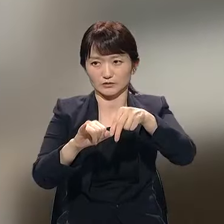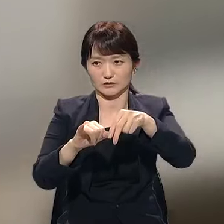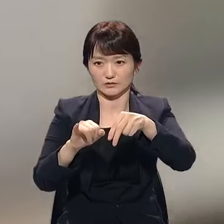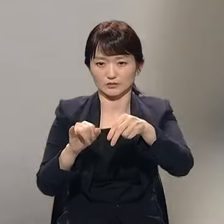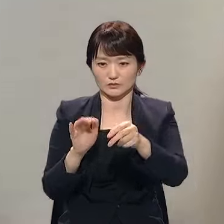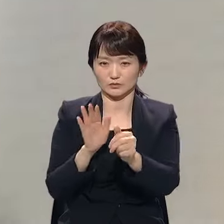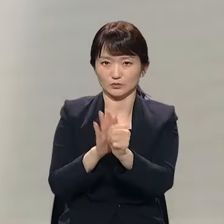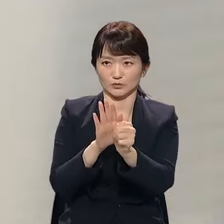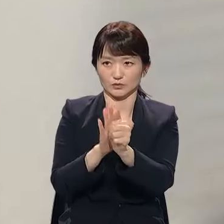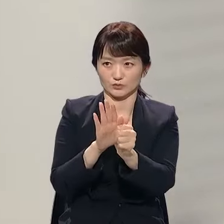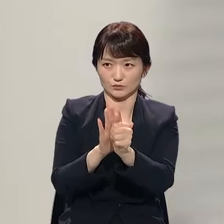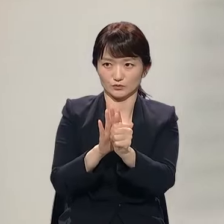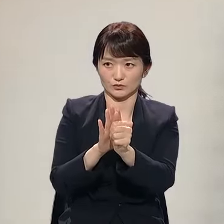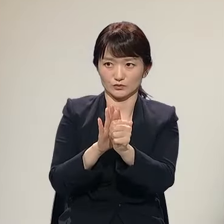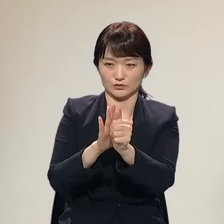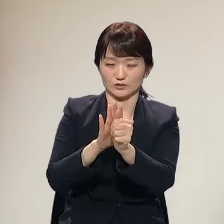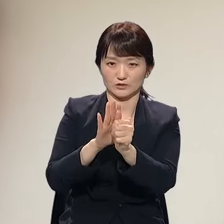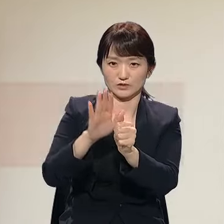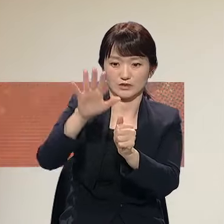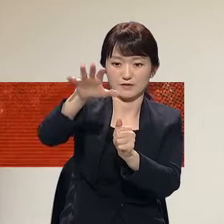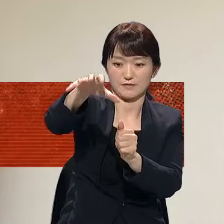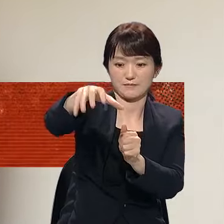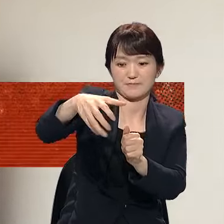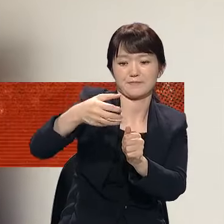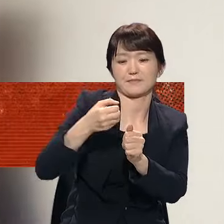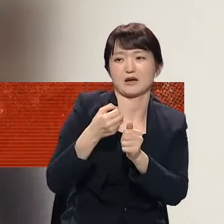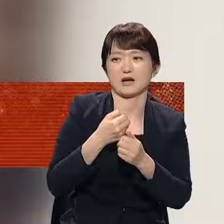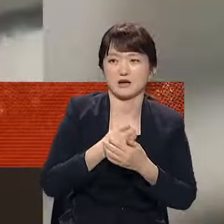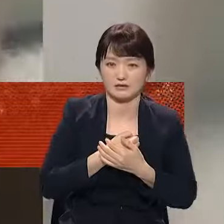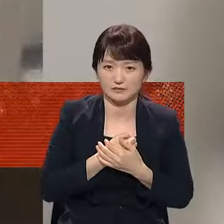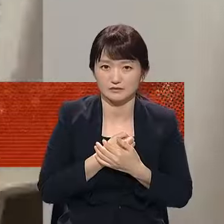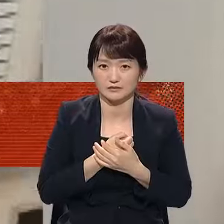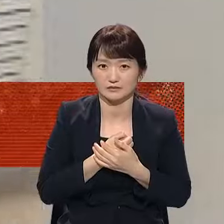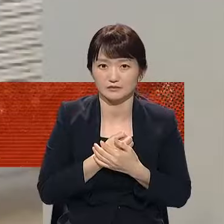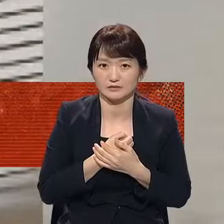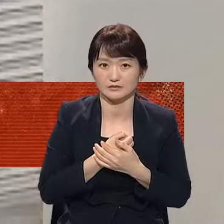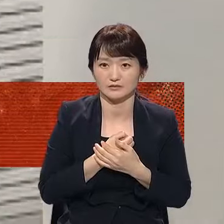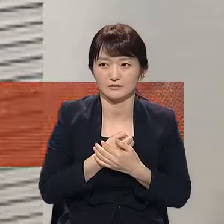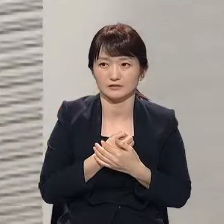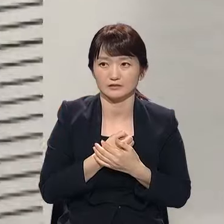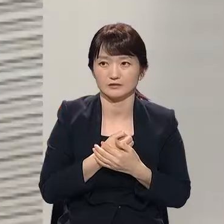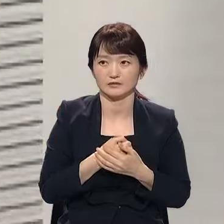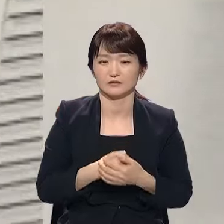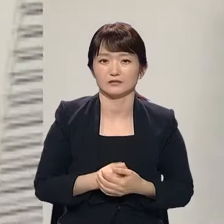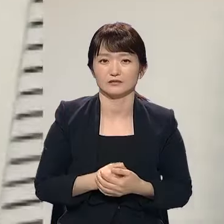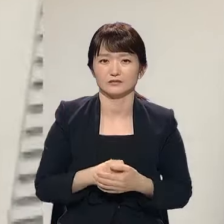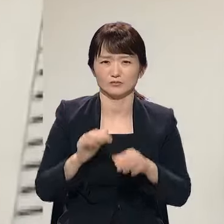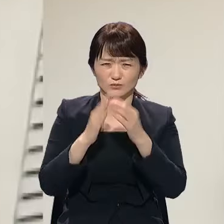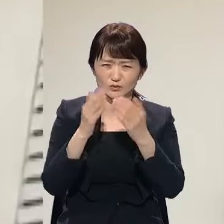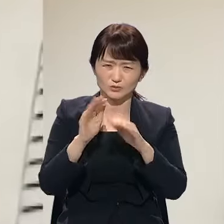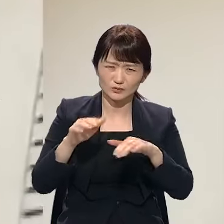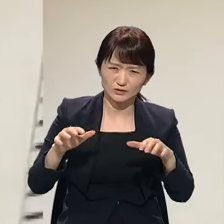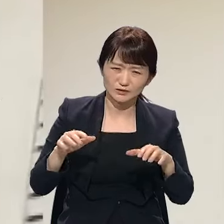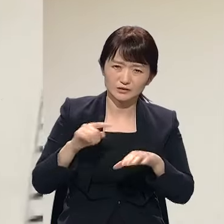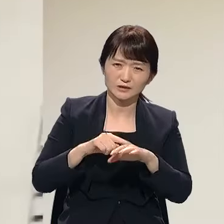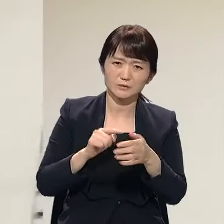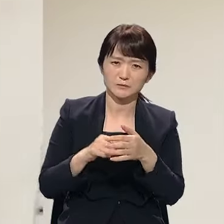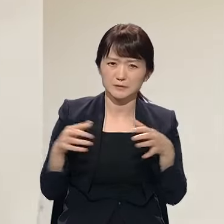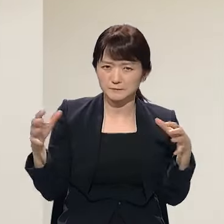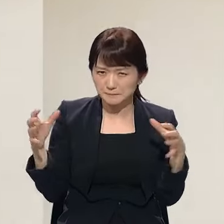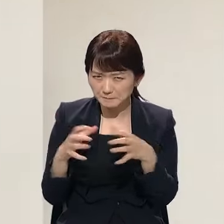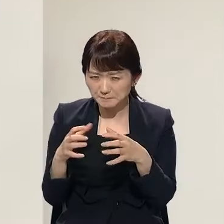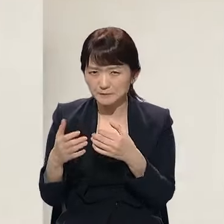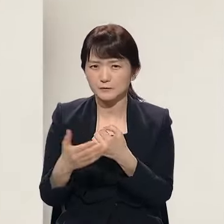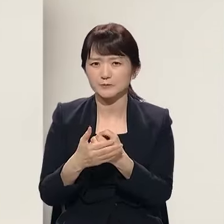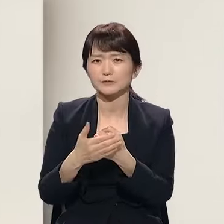잡아주고요. 남성은 팔을 뻗어 이내 한 손으로 아기를 잡아들었습니다. 네, 온 동네 이웃들이 한마음 한뜻으로 나선